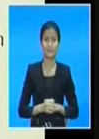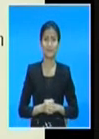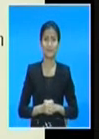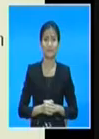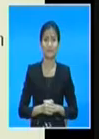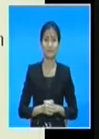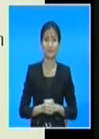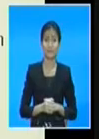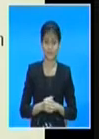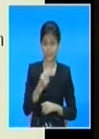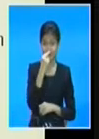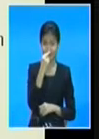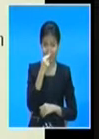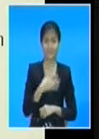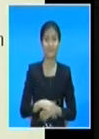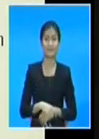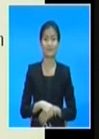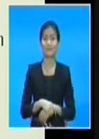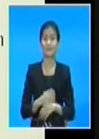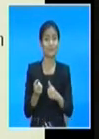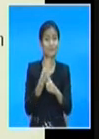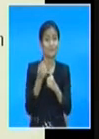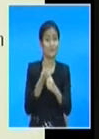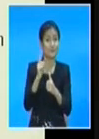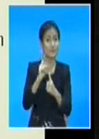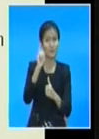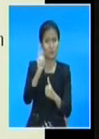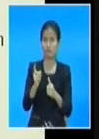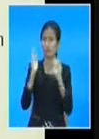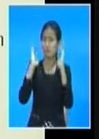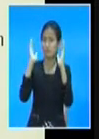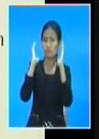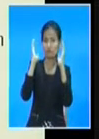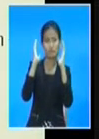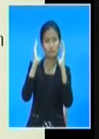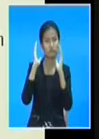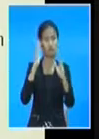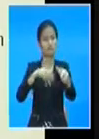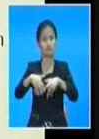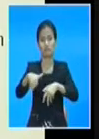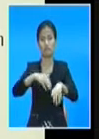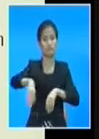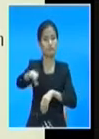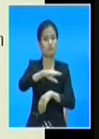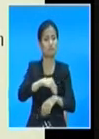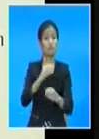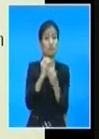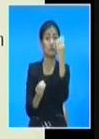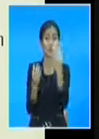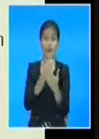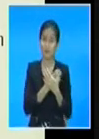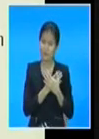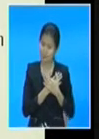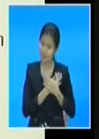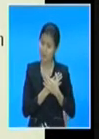ตามผมไปแล้วท่านจะรู้เรื่องที่หนึ่งต้องรณรงค์ทุกวิถีทางให้คนไทยรักและหวงแหนต้นไม้ปลูกฝังตั้ง